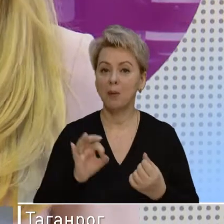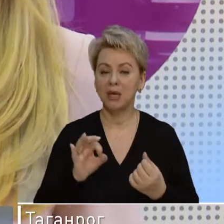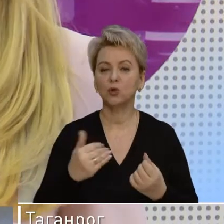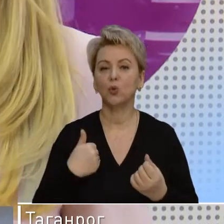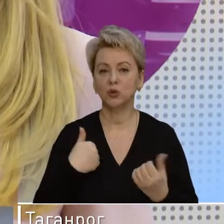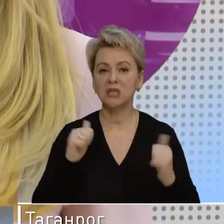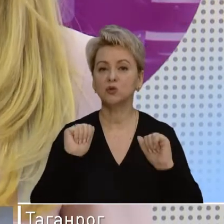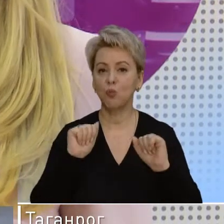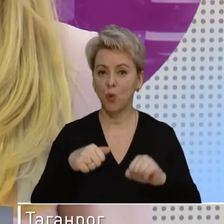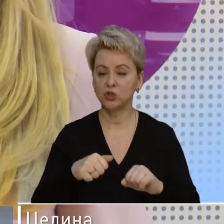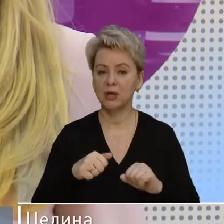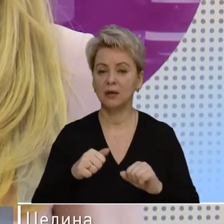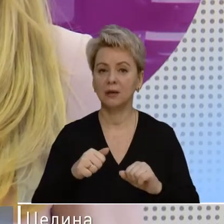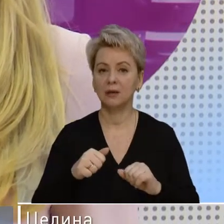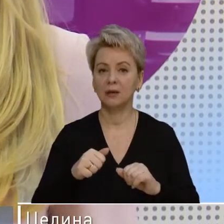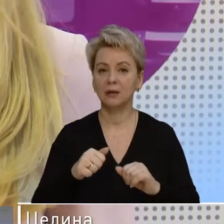нас можно